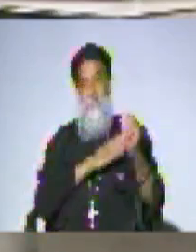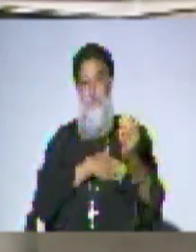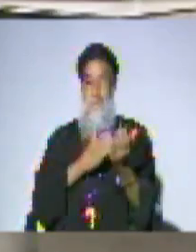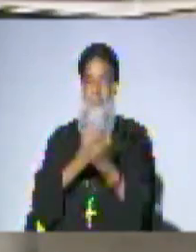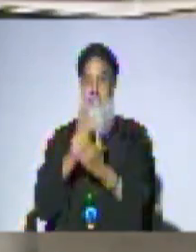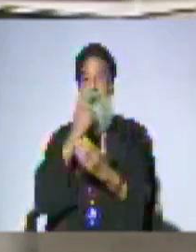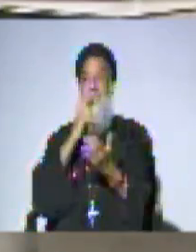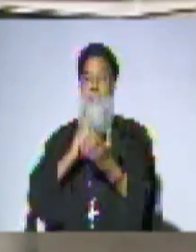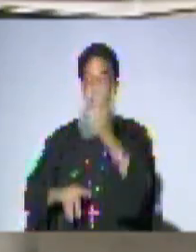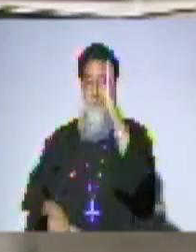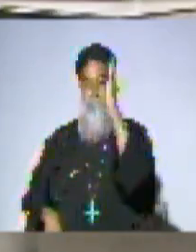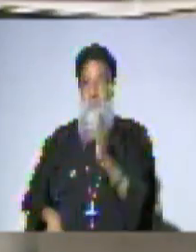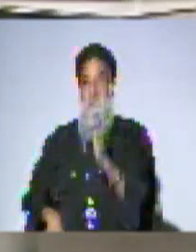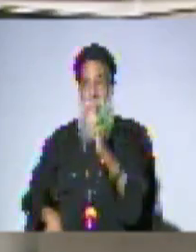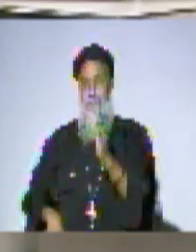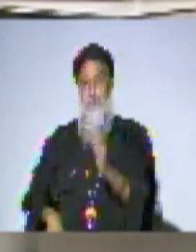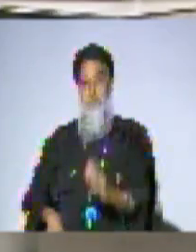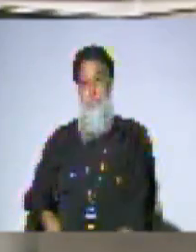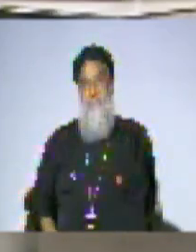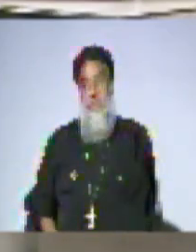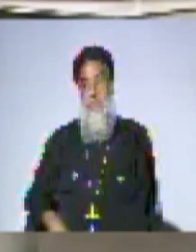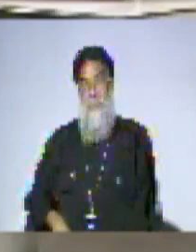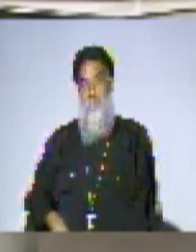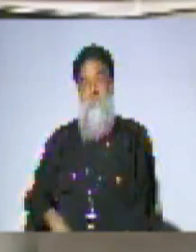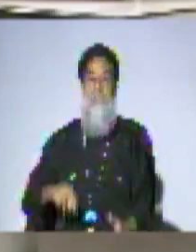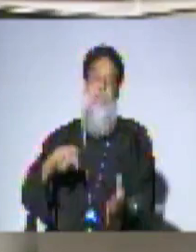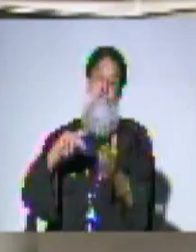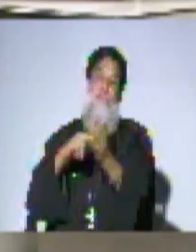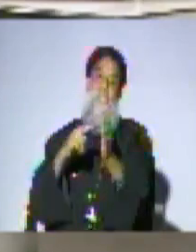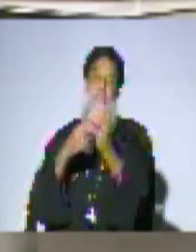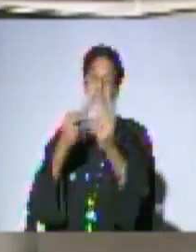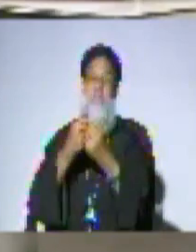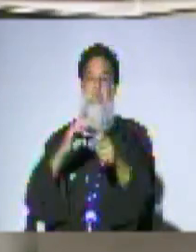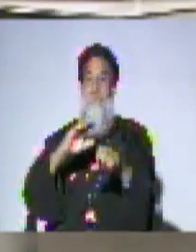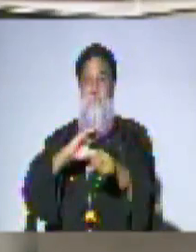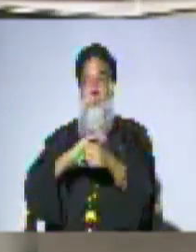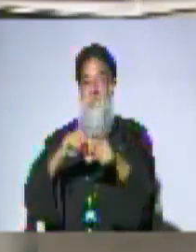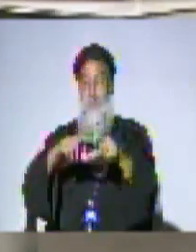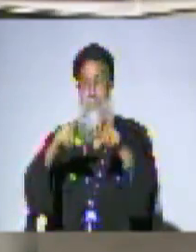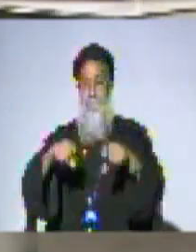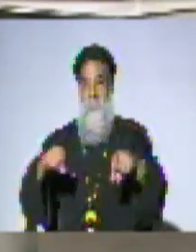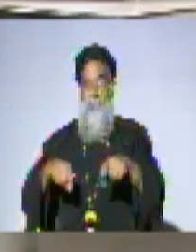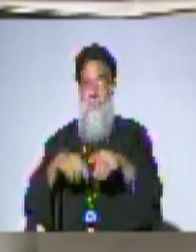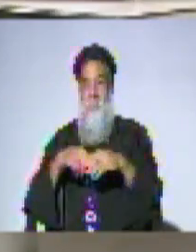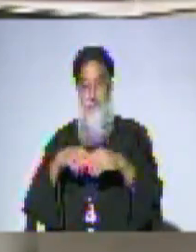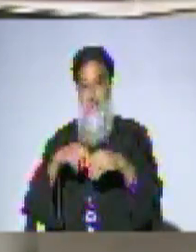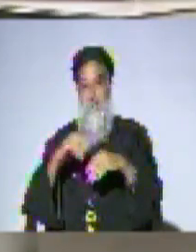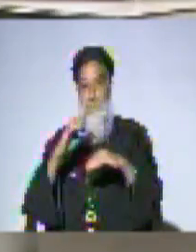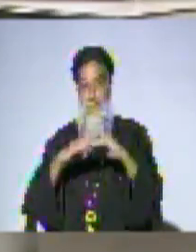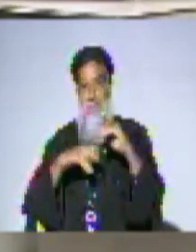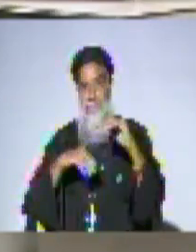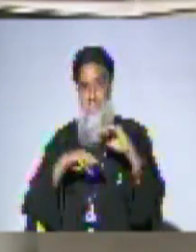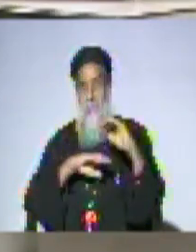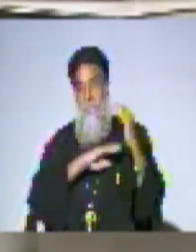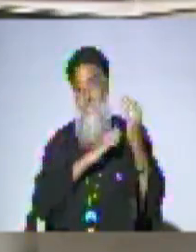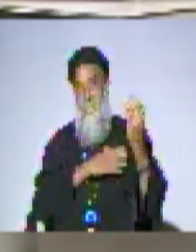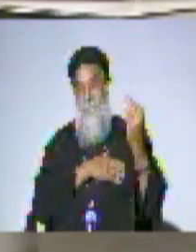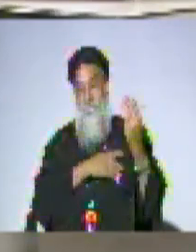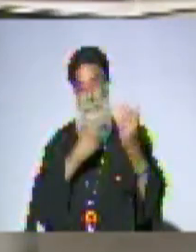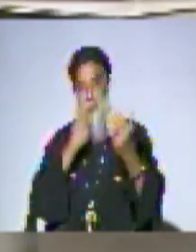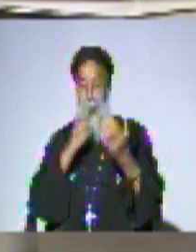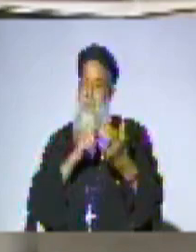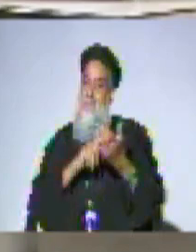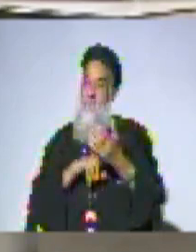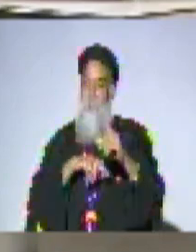صحيح عشان يقدر يتعامل مع الذبيحة. طبعا يا ويل بقى اللي يبقى إيمانه مش